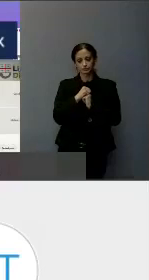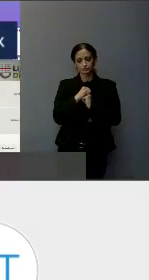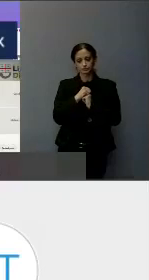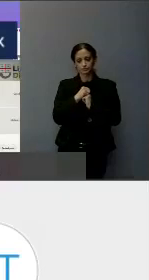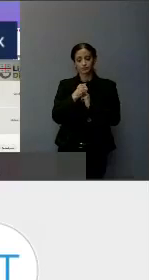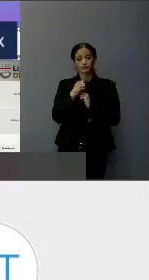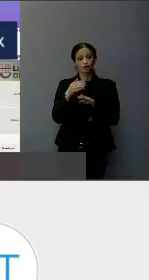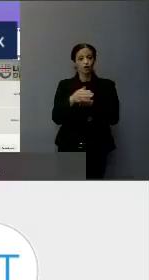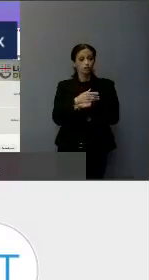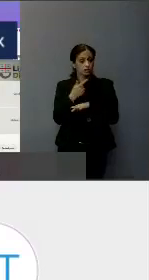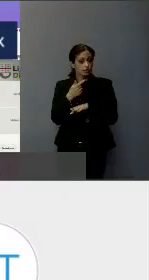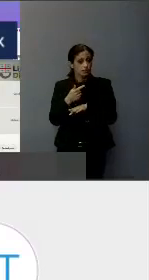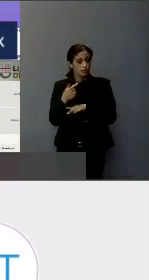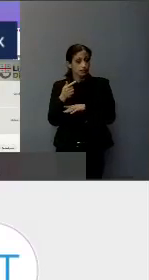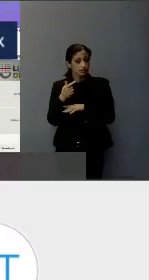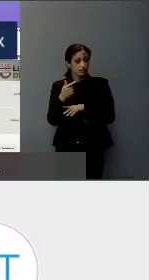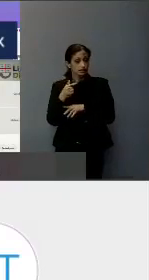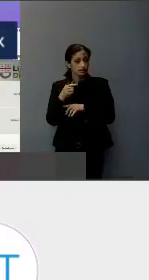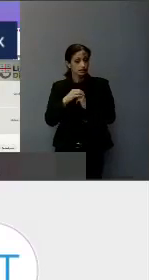signora tini